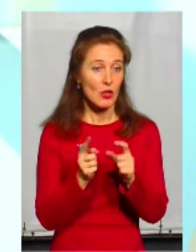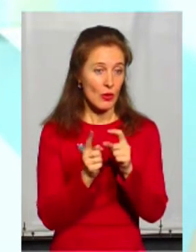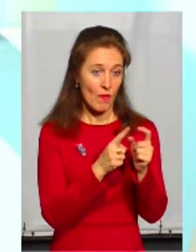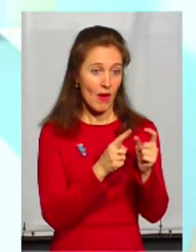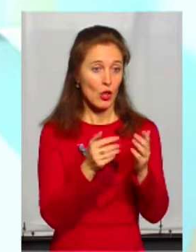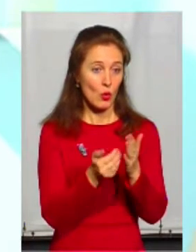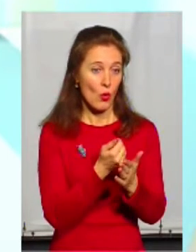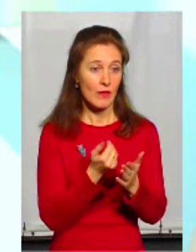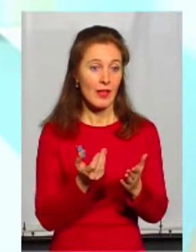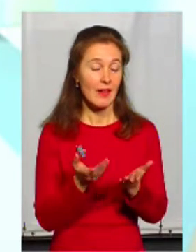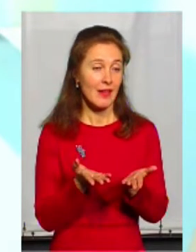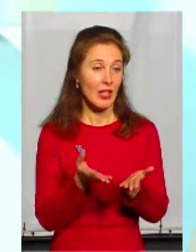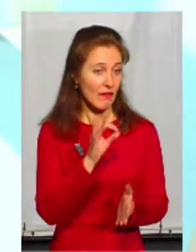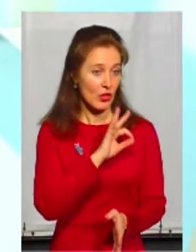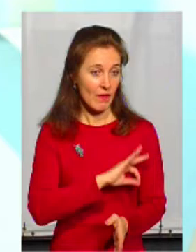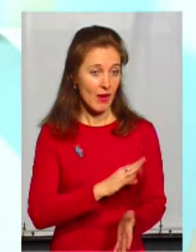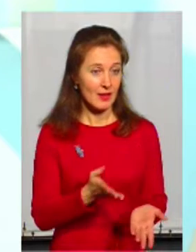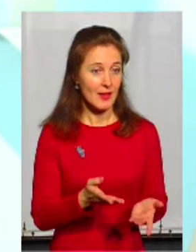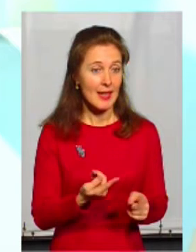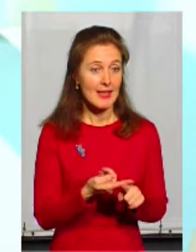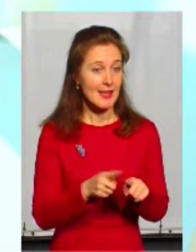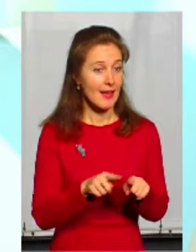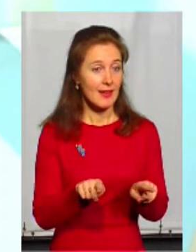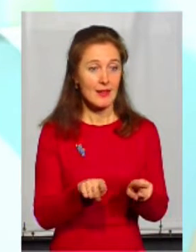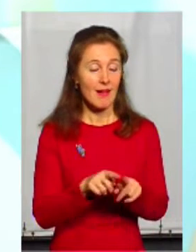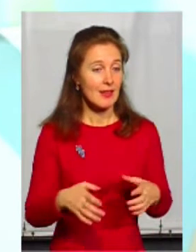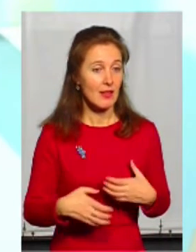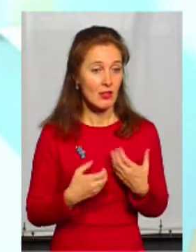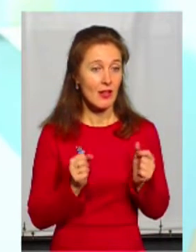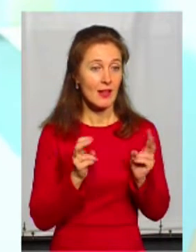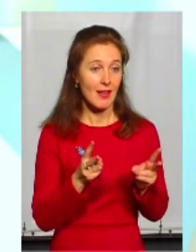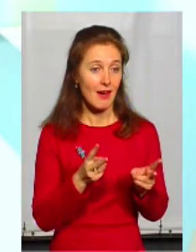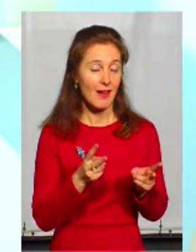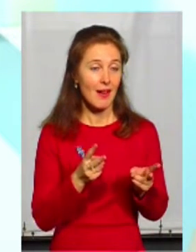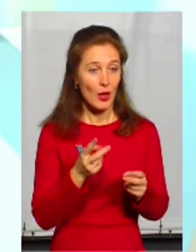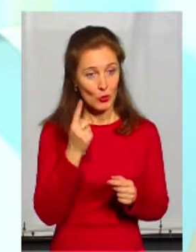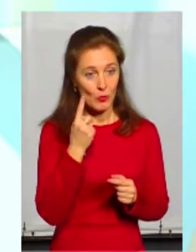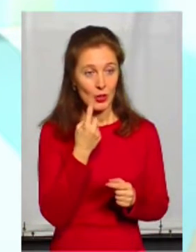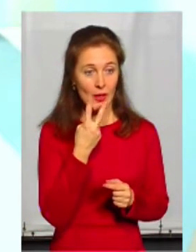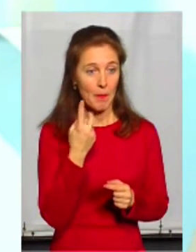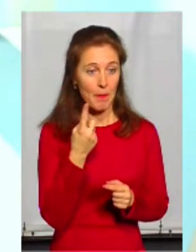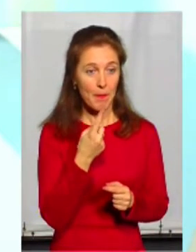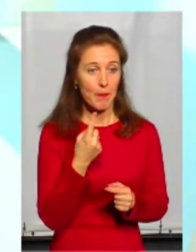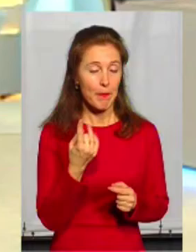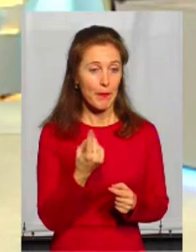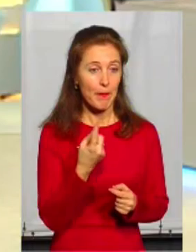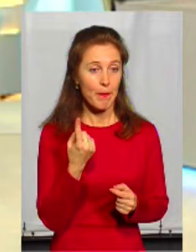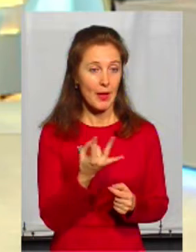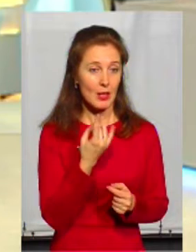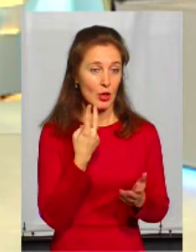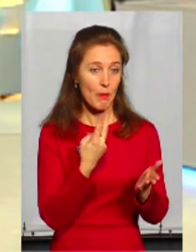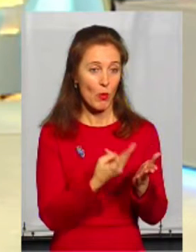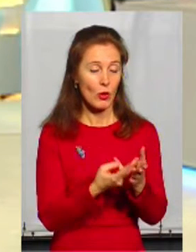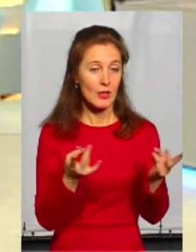просто їх у мові. Варіативність не така страшна, як здається на перший погляд. Мені здається, що переважно тут